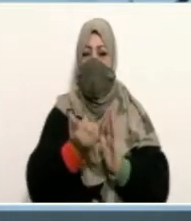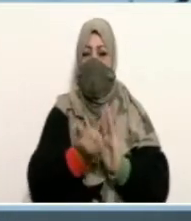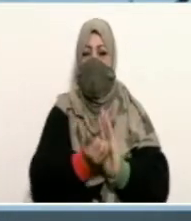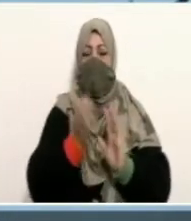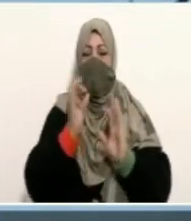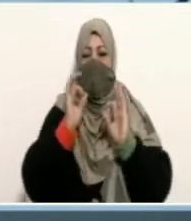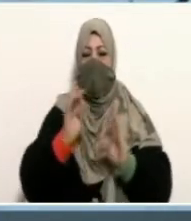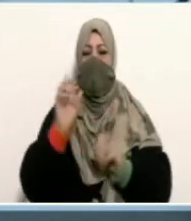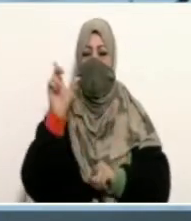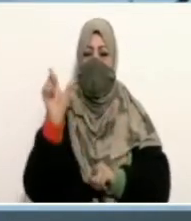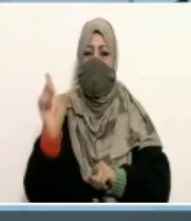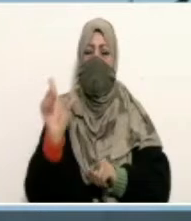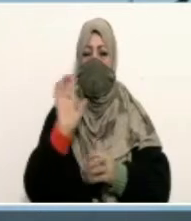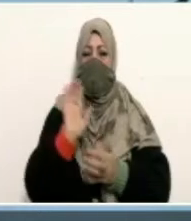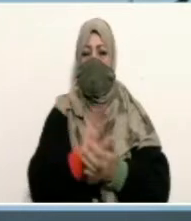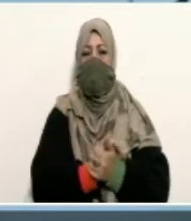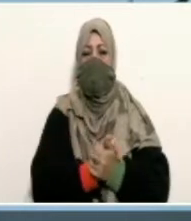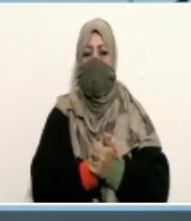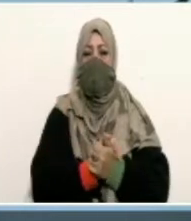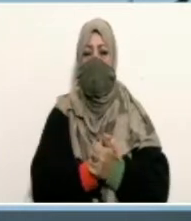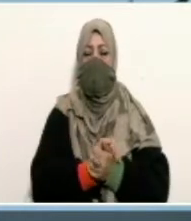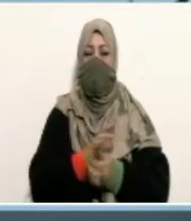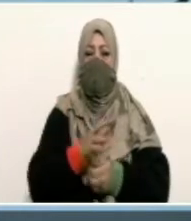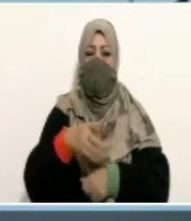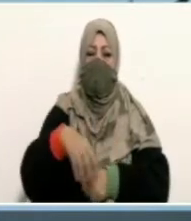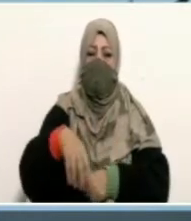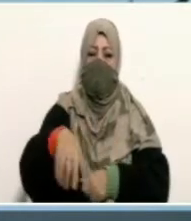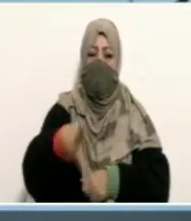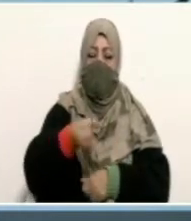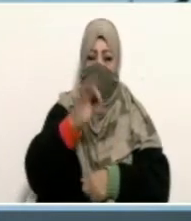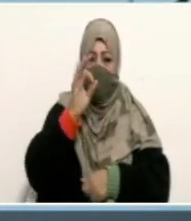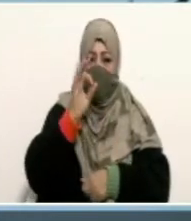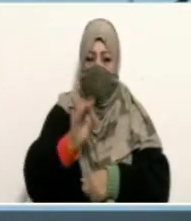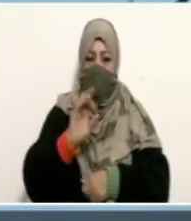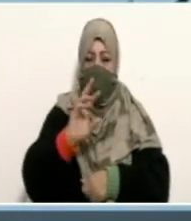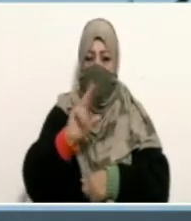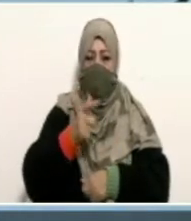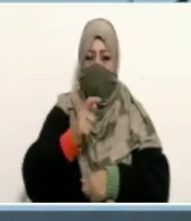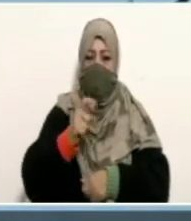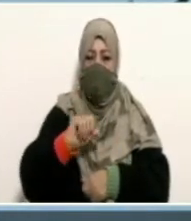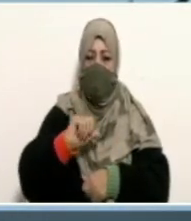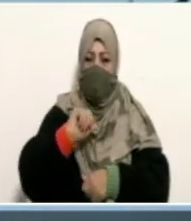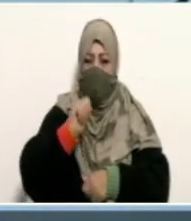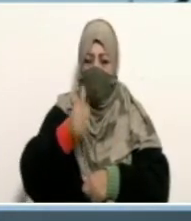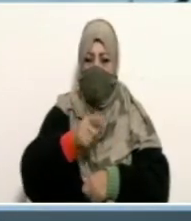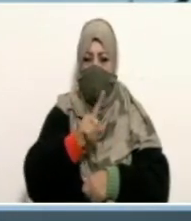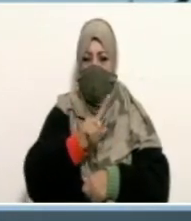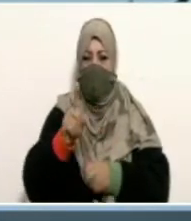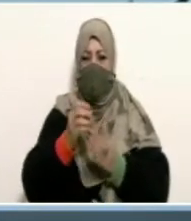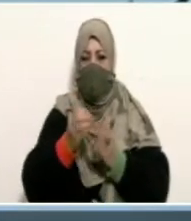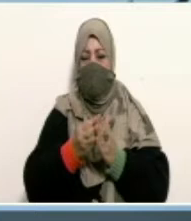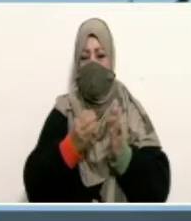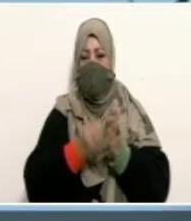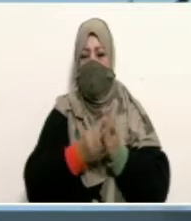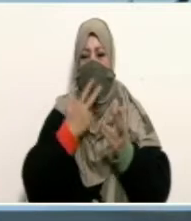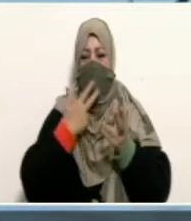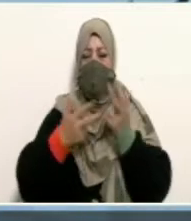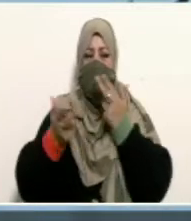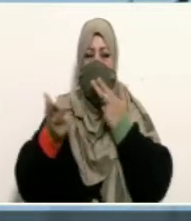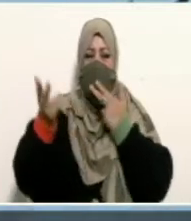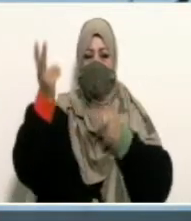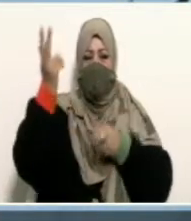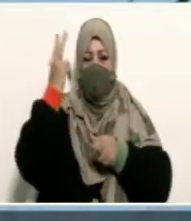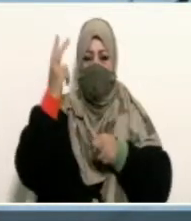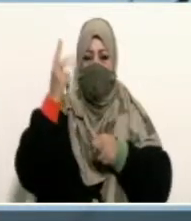يعني لا يتأتى هذا، بأن كانت الحبسيات بعضها قديمة جدا وبعضها قد حكم به القضاء وحكم